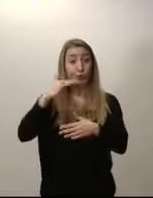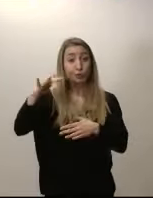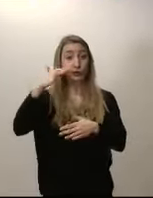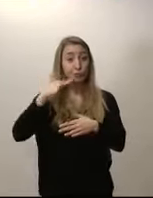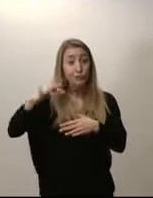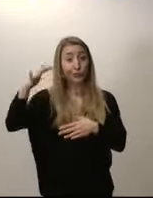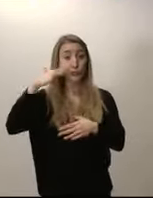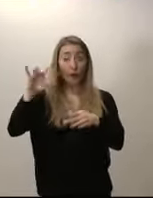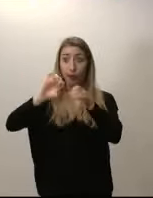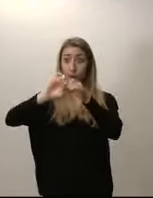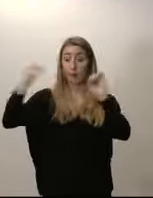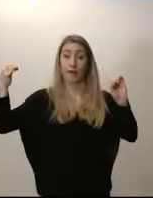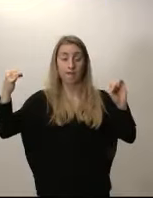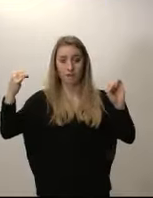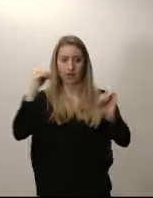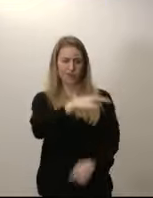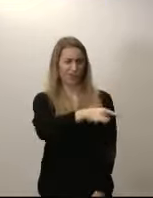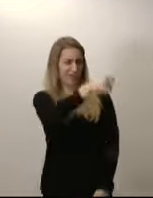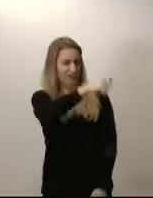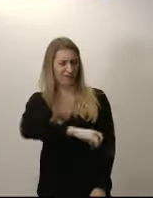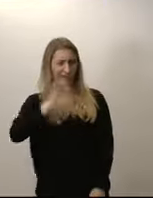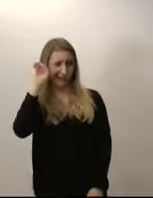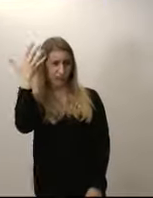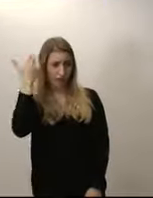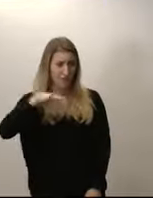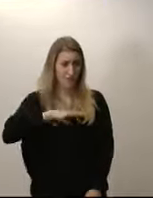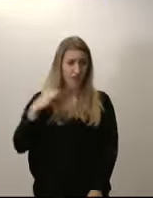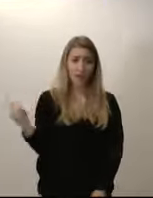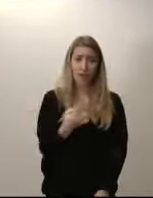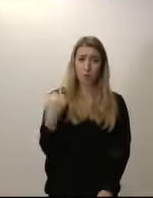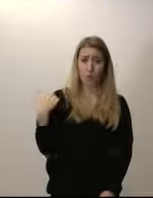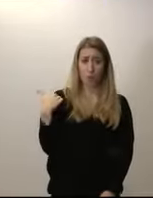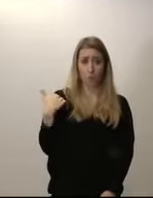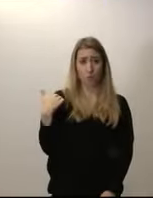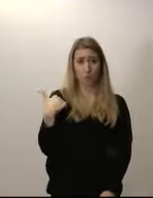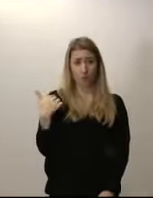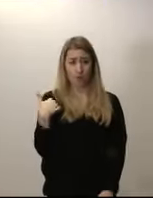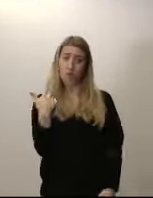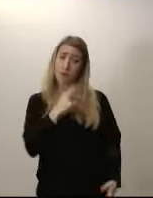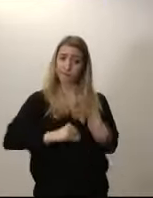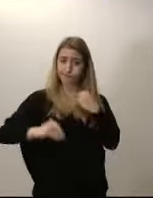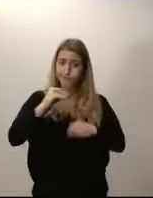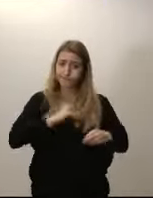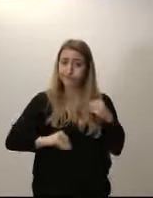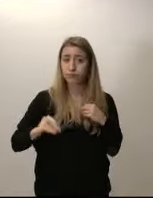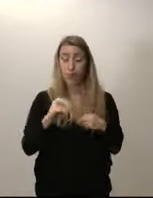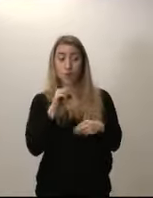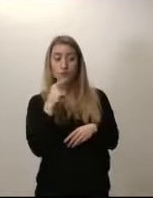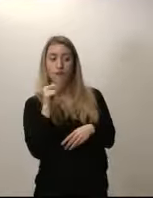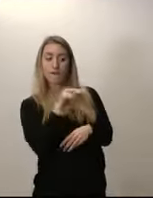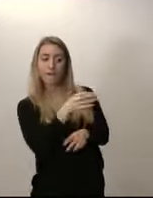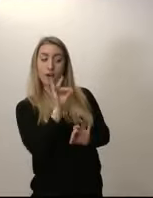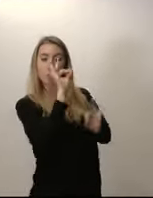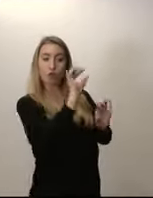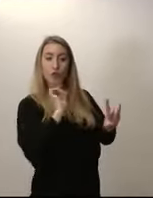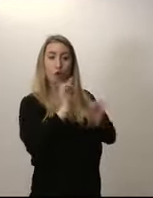bourre-pif. Il est complètement fou, ce mec. Mais moi, les dingues, je les soigne. Je vais lui faire une ordonnance et